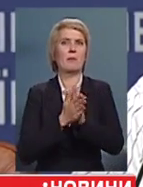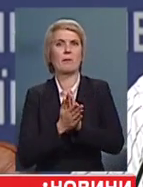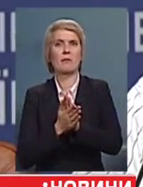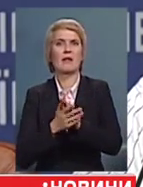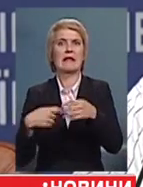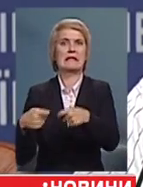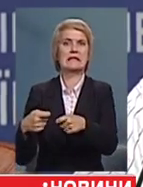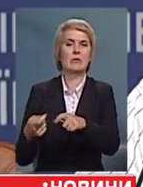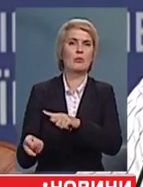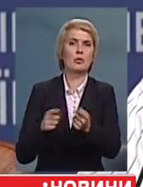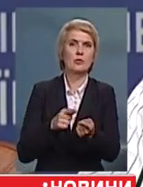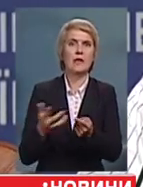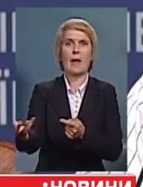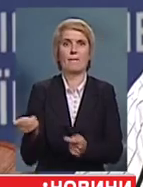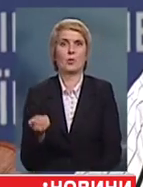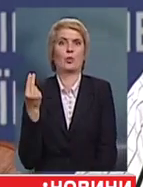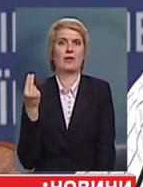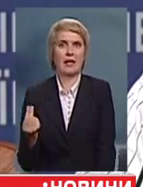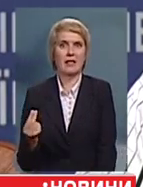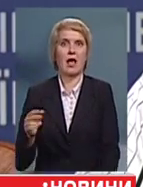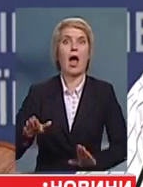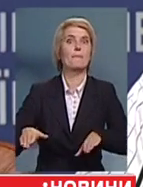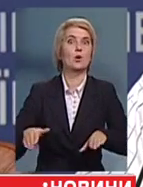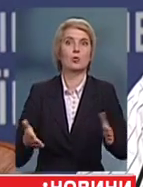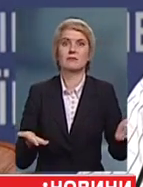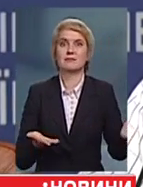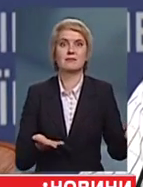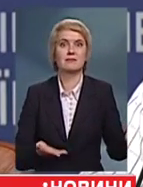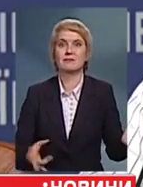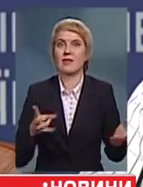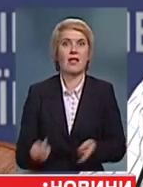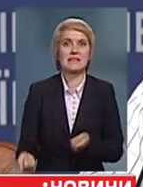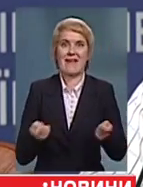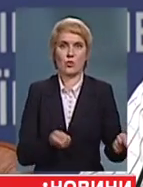дистрибьюторские, которые там берут деньги, потом не завозят лекарства.